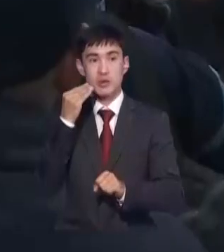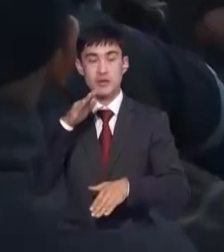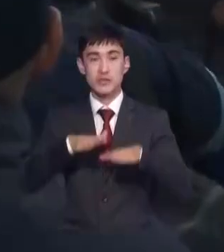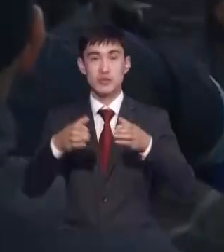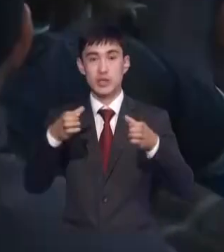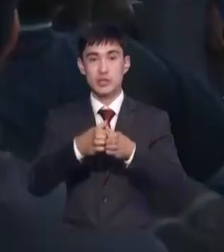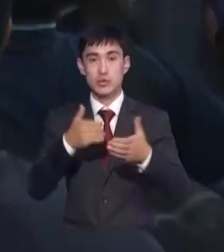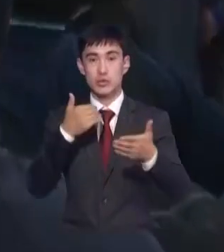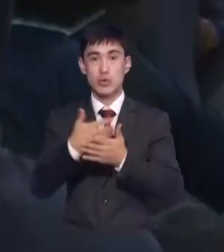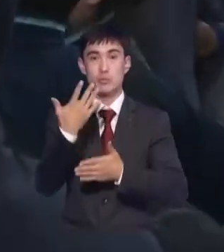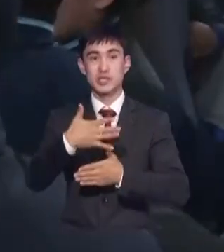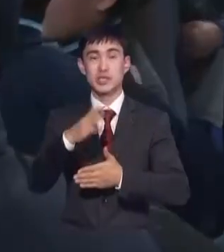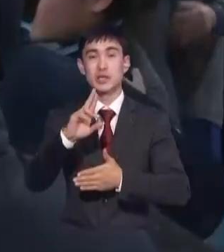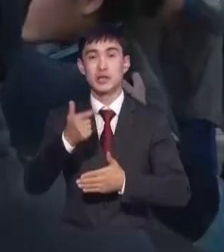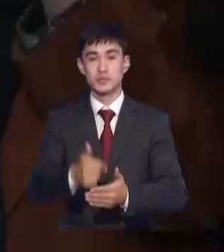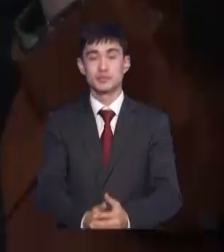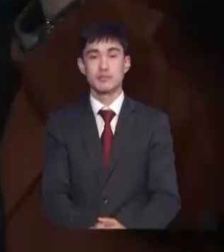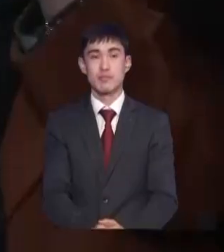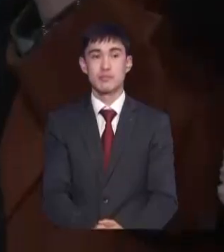весовой категории до 50